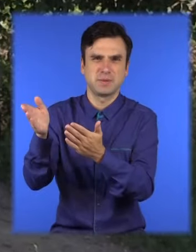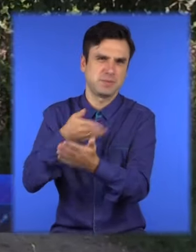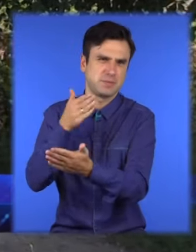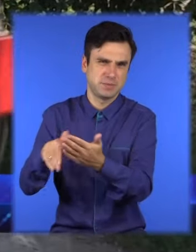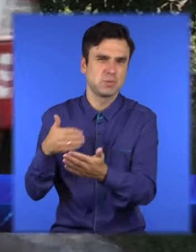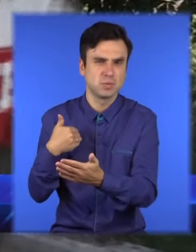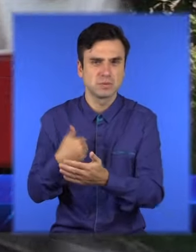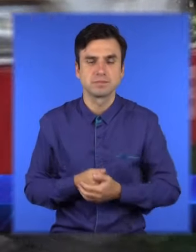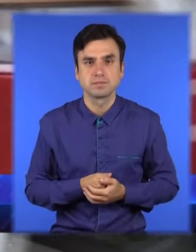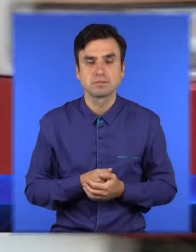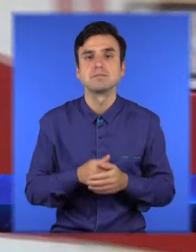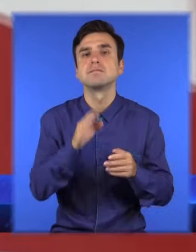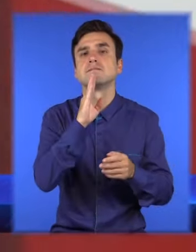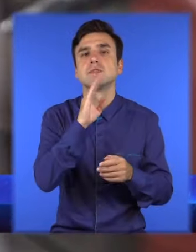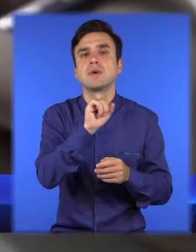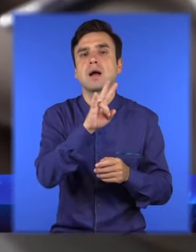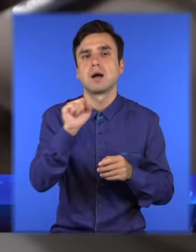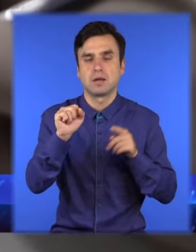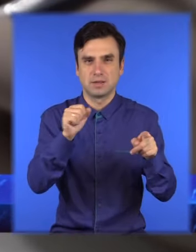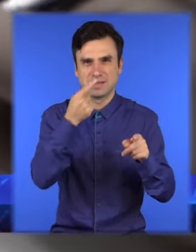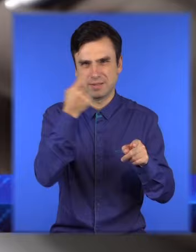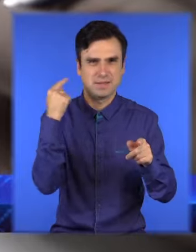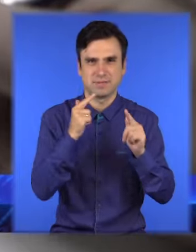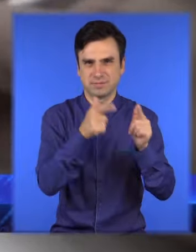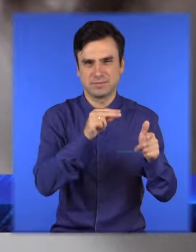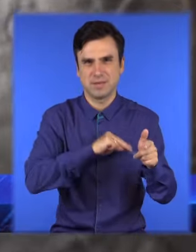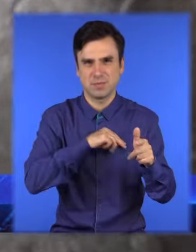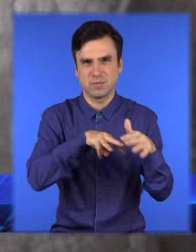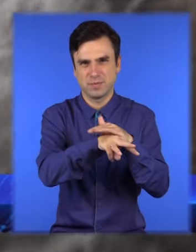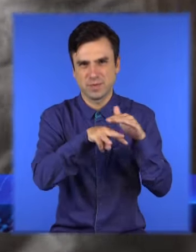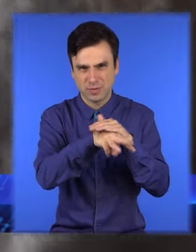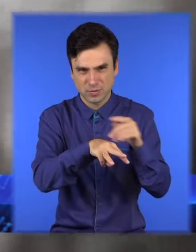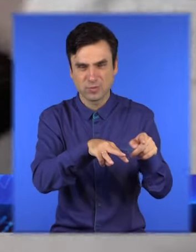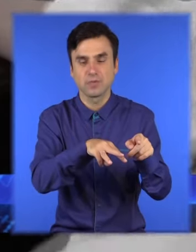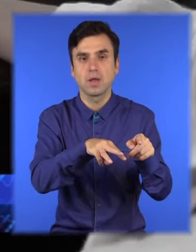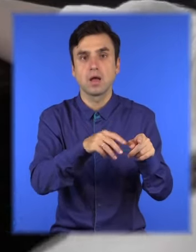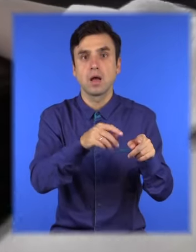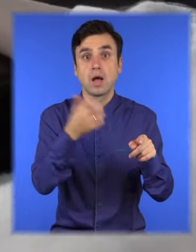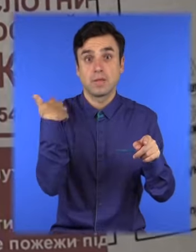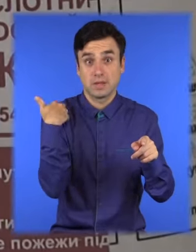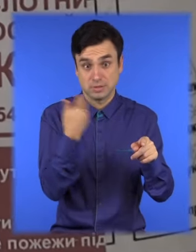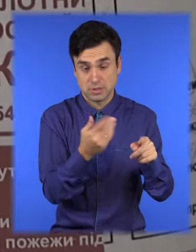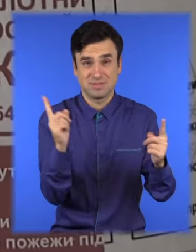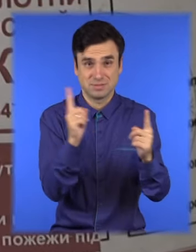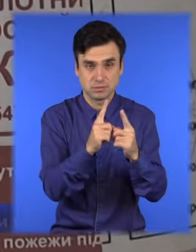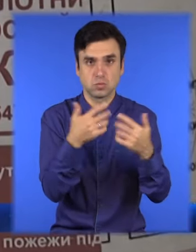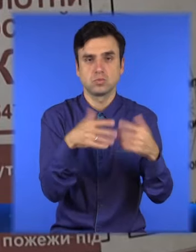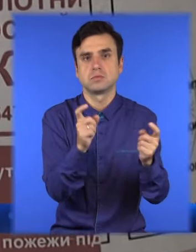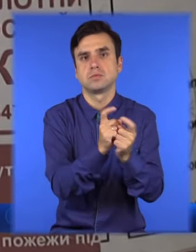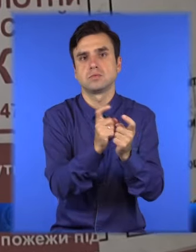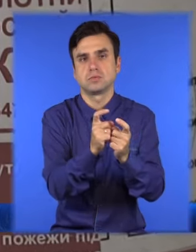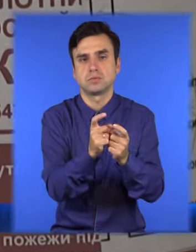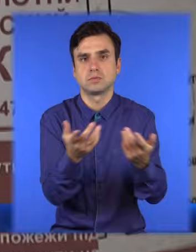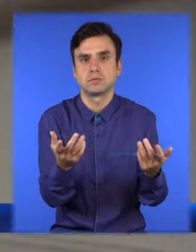Анна працює сигналісткою на станції Кільцева знедавна, але вже між нею і начальницею сталася сварка. Усе почалося з навчань, які проводили